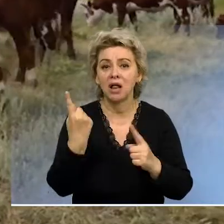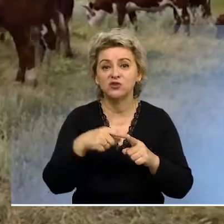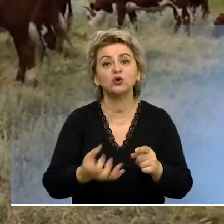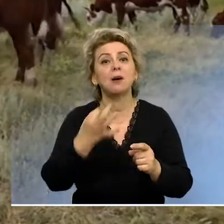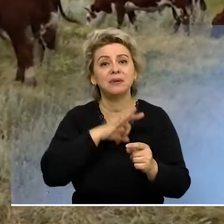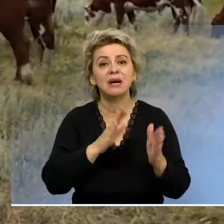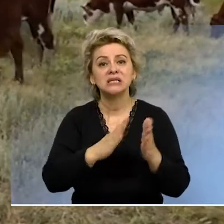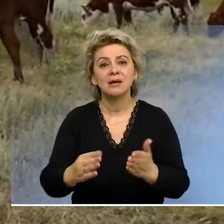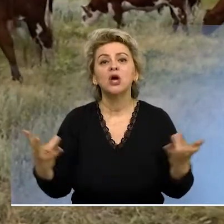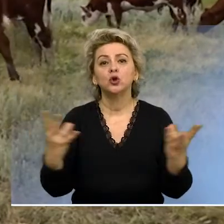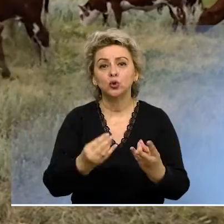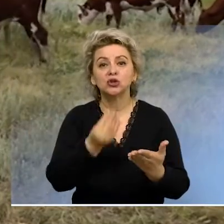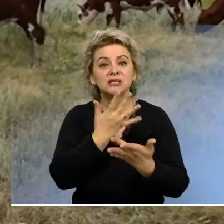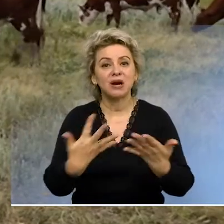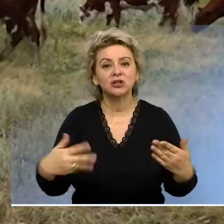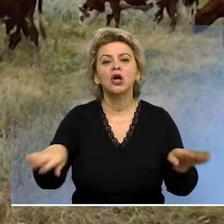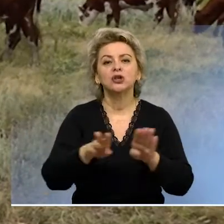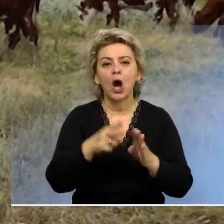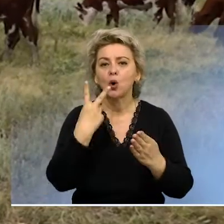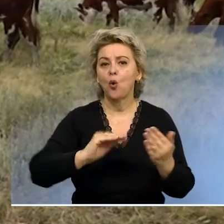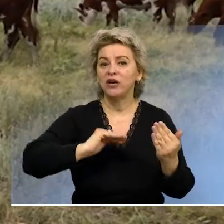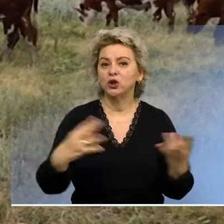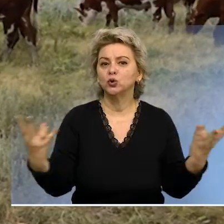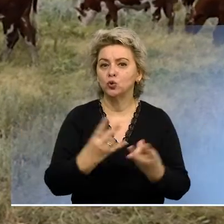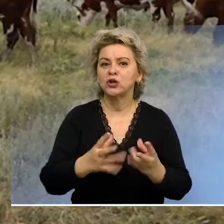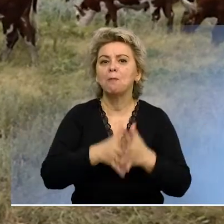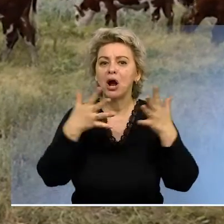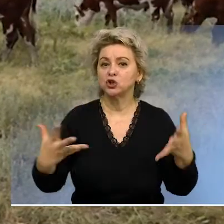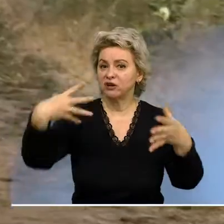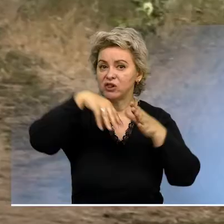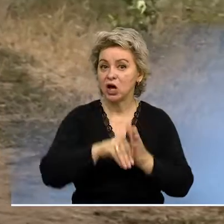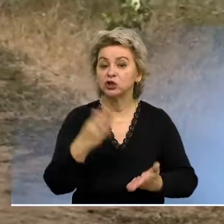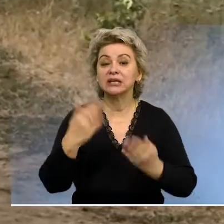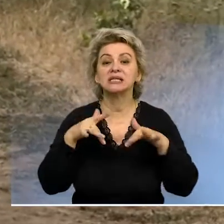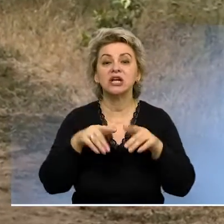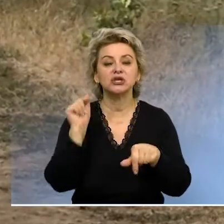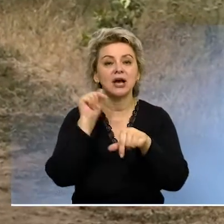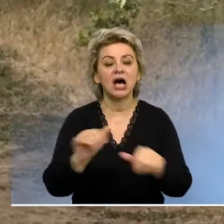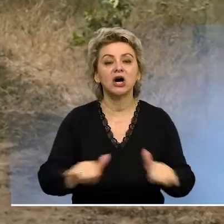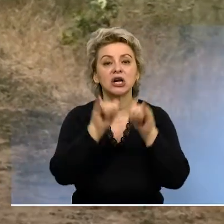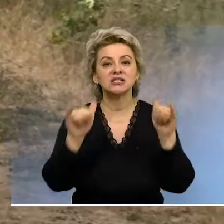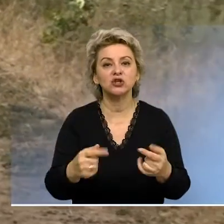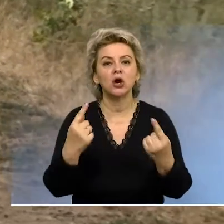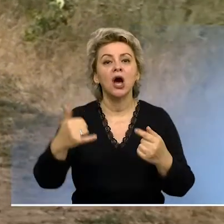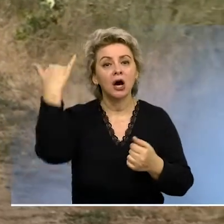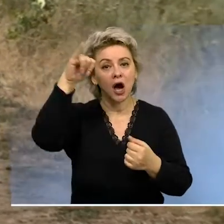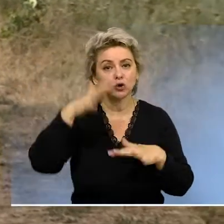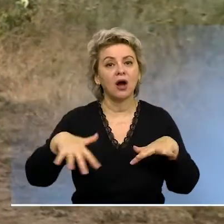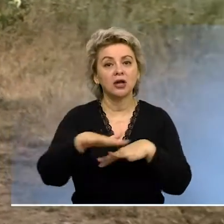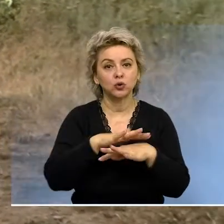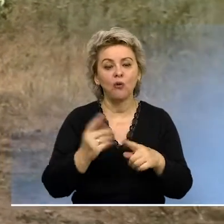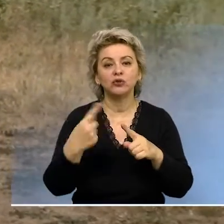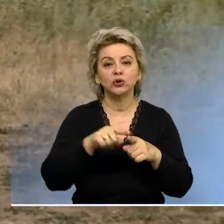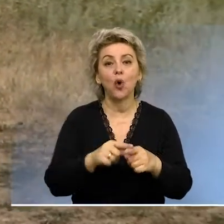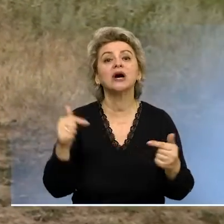Все это гарантирует прибыльность и стабильный спрос на продукцию. Конечно, такой вид фермерства требует больших вложений, особенно если дело касается